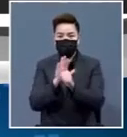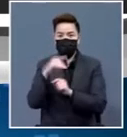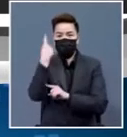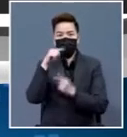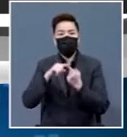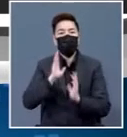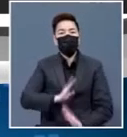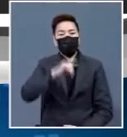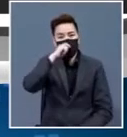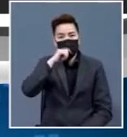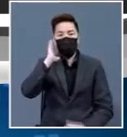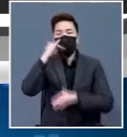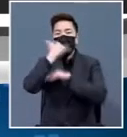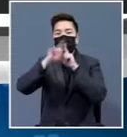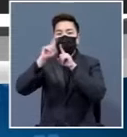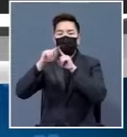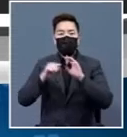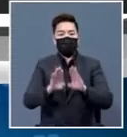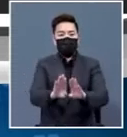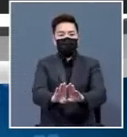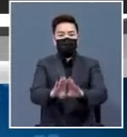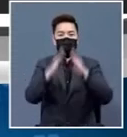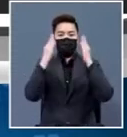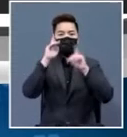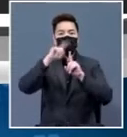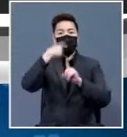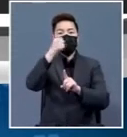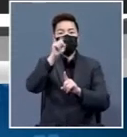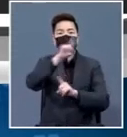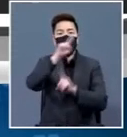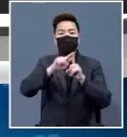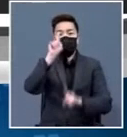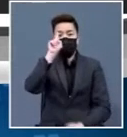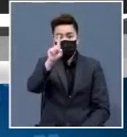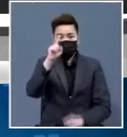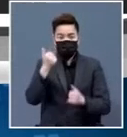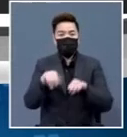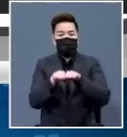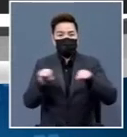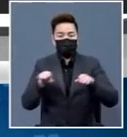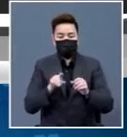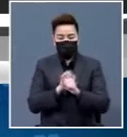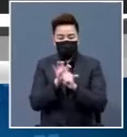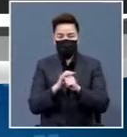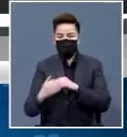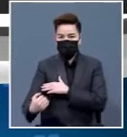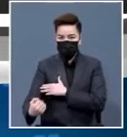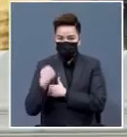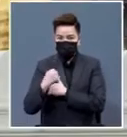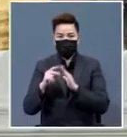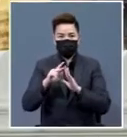นักท่องเที่ยวทั้งชาวไทยและชาวต่างชาติที่เราจะเปิดรับกันวันที่ 1พฤศจิกายนนี้เป็นต้นไปภายใต้มาตรการ covid-19ที่เข้ม